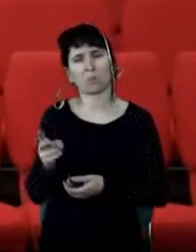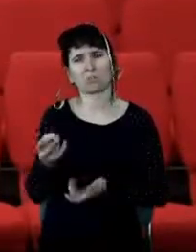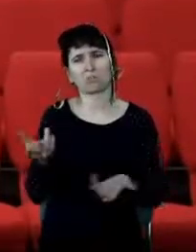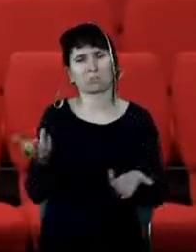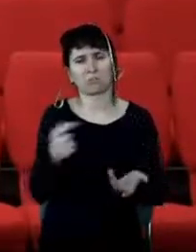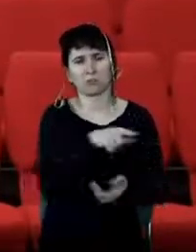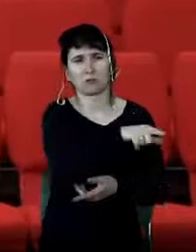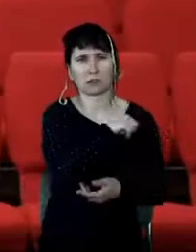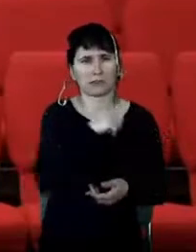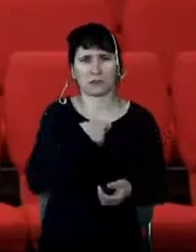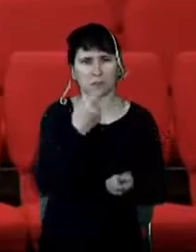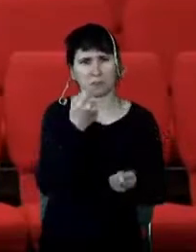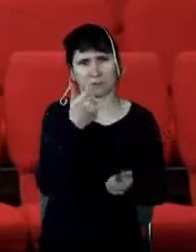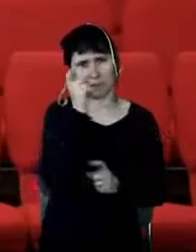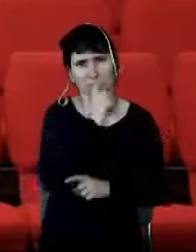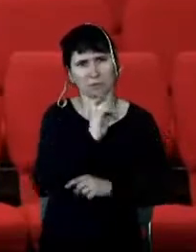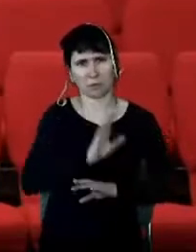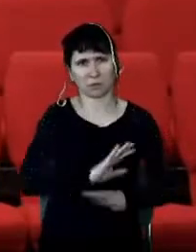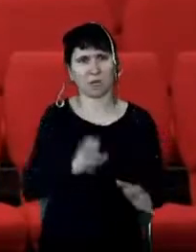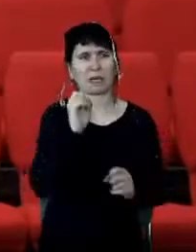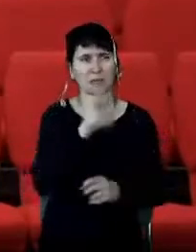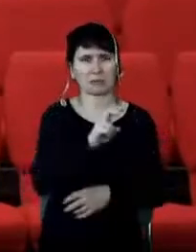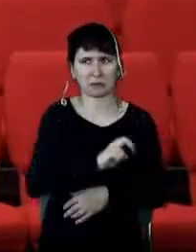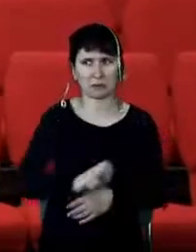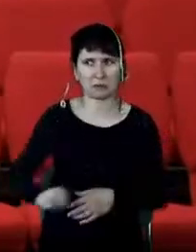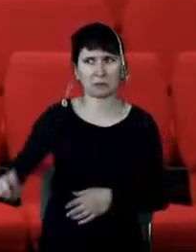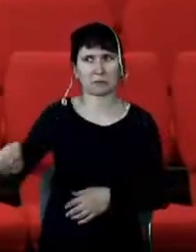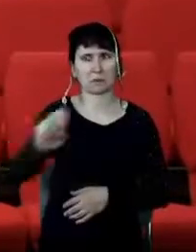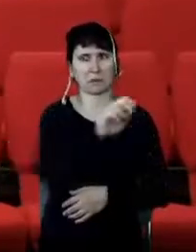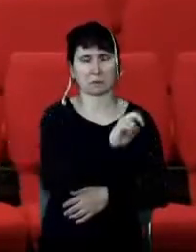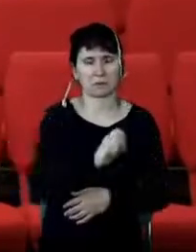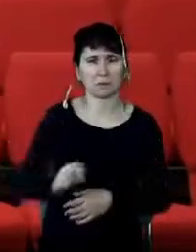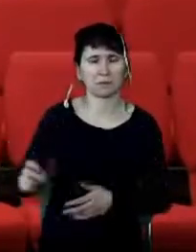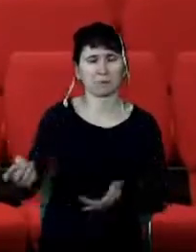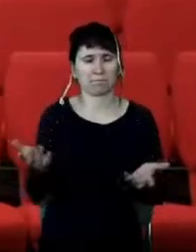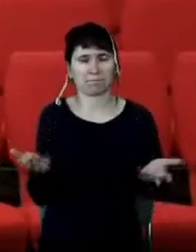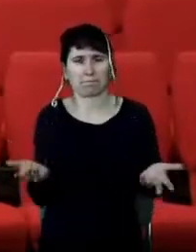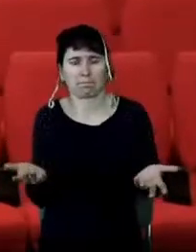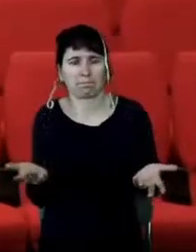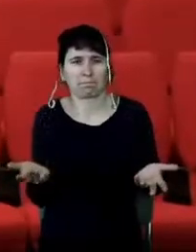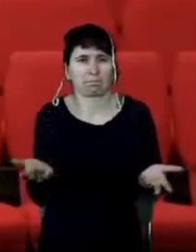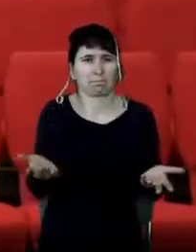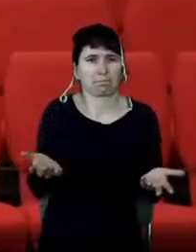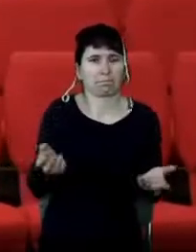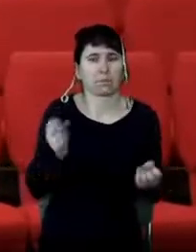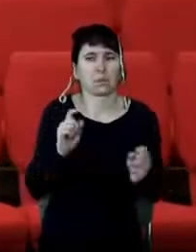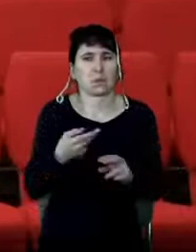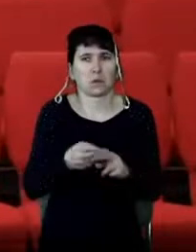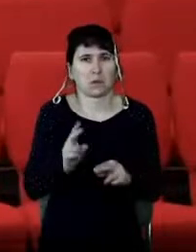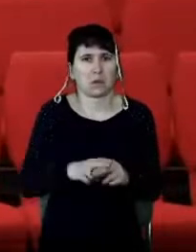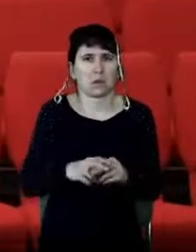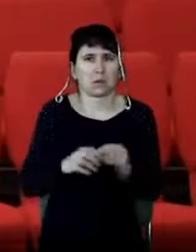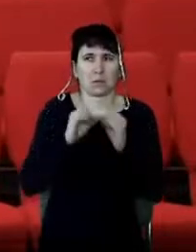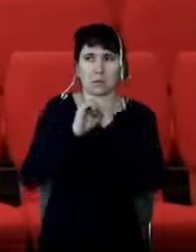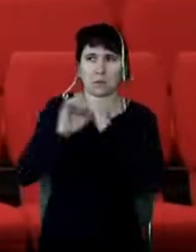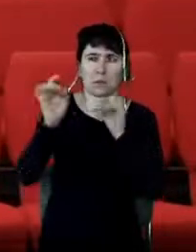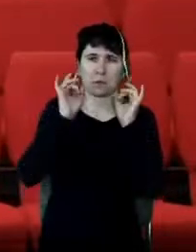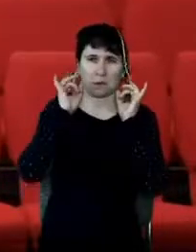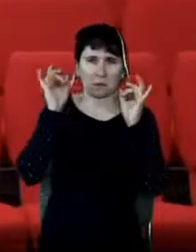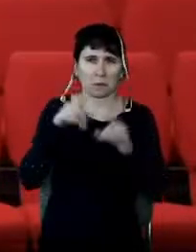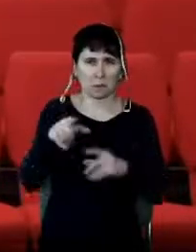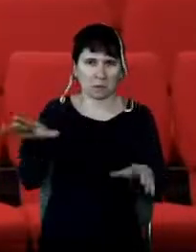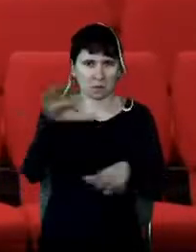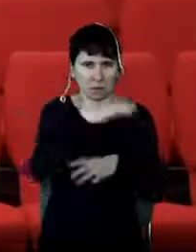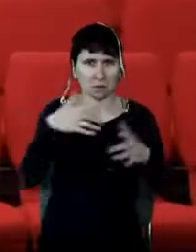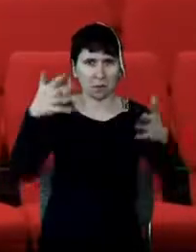незрозуміло, можливо, для них самих. Як же так ходити навколо міста, і від якоїсь сурми, від крику